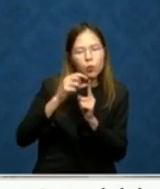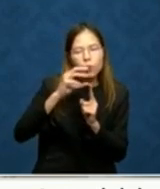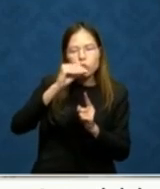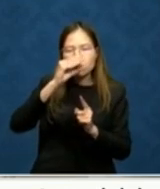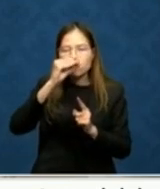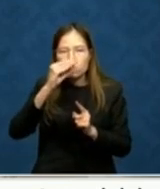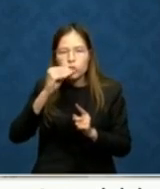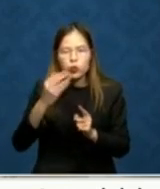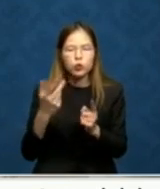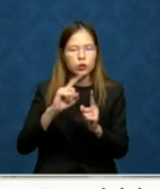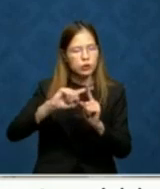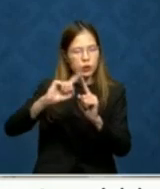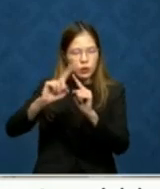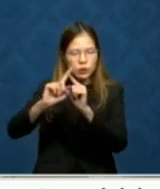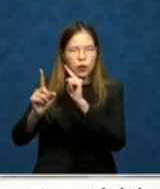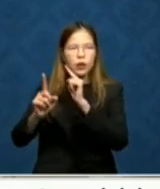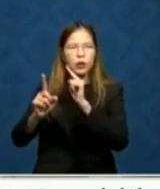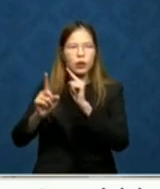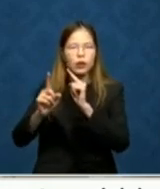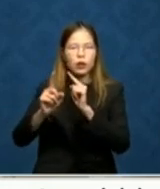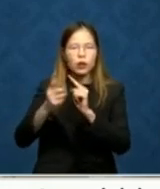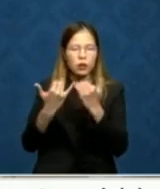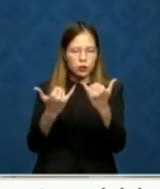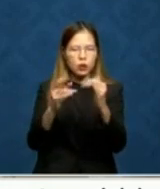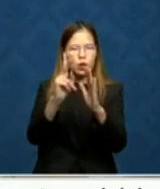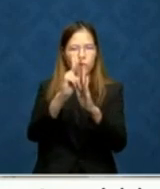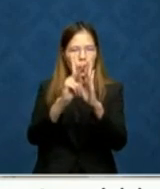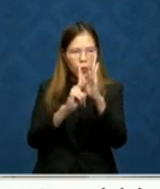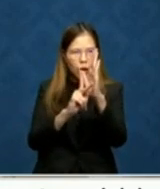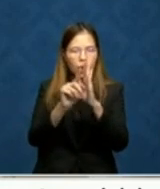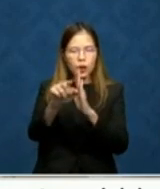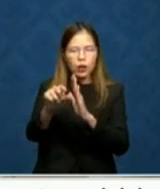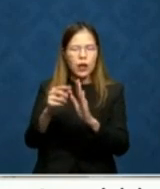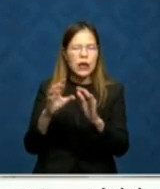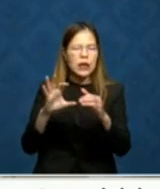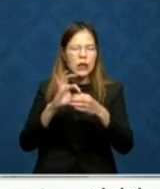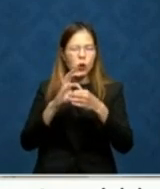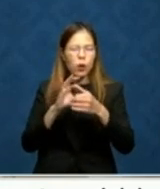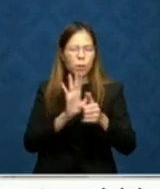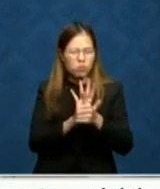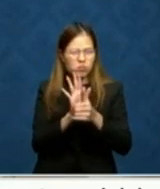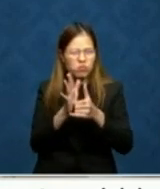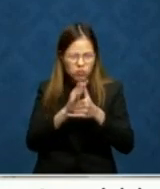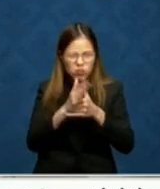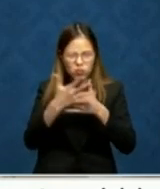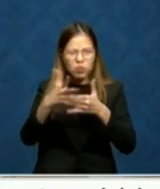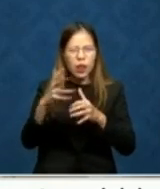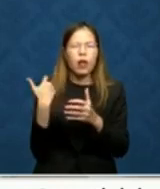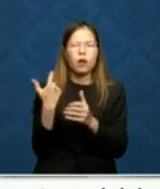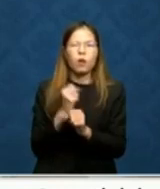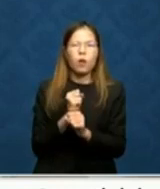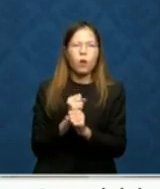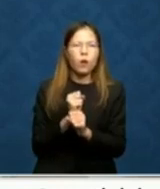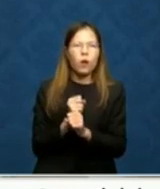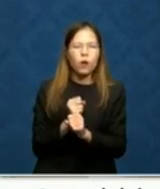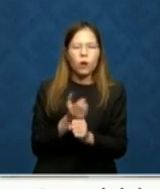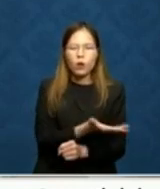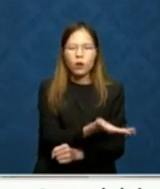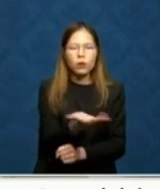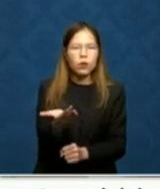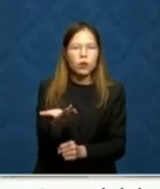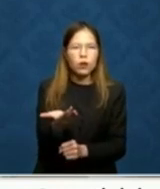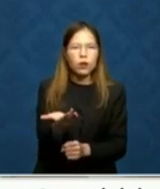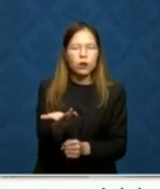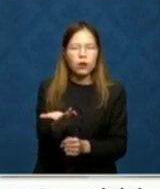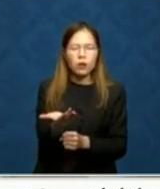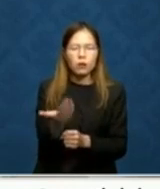แม้ว่าขณะนี้เนี่ยจะมีกฎหมายที่ว่าด้วยเรื่องคุกคามทางเพศแล้วนะคะแต่โดยให้ทราบโดยทั่วกันเนี่ย